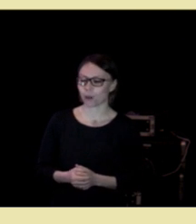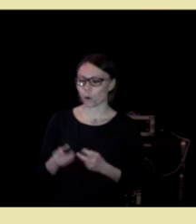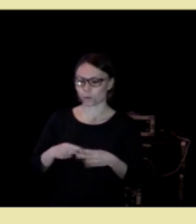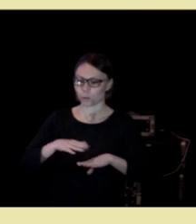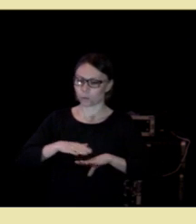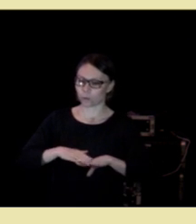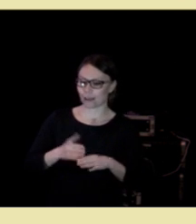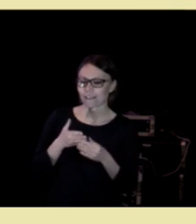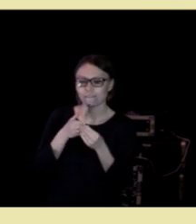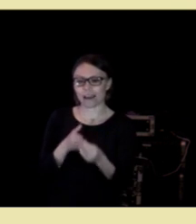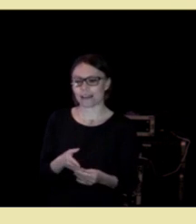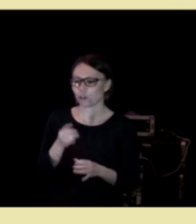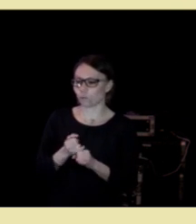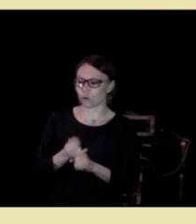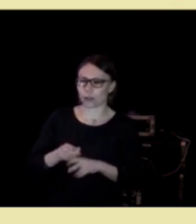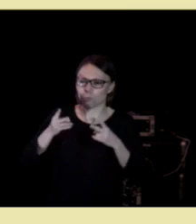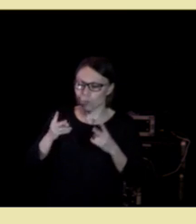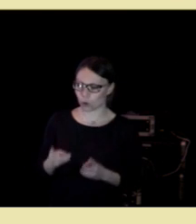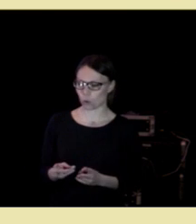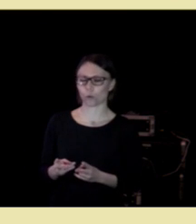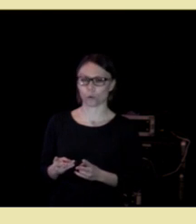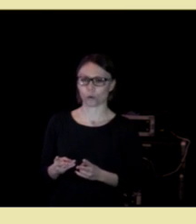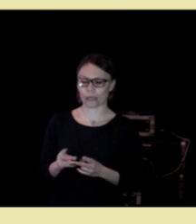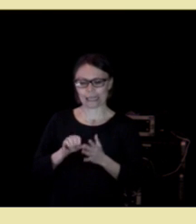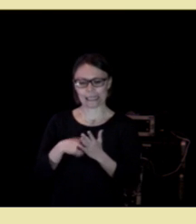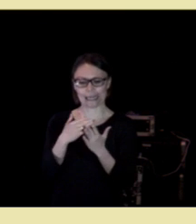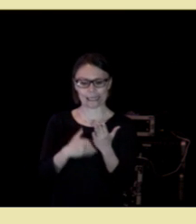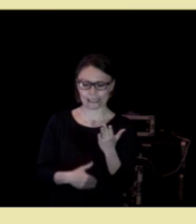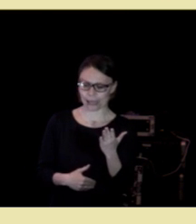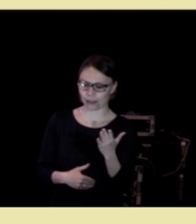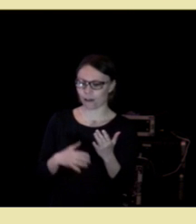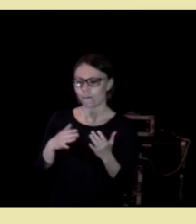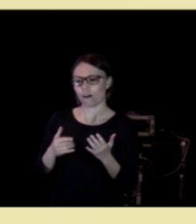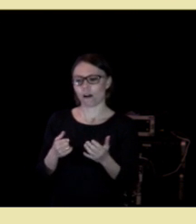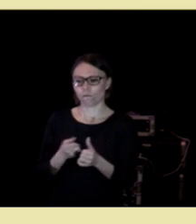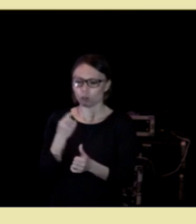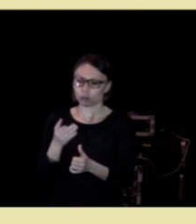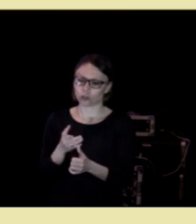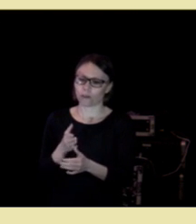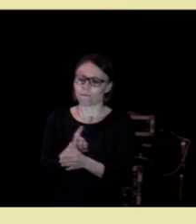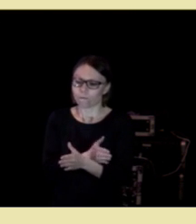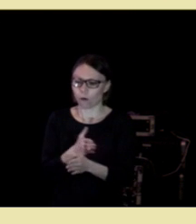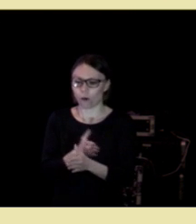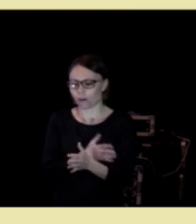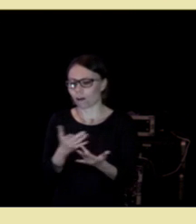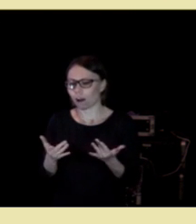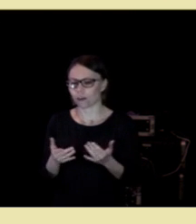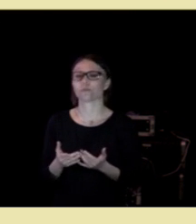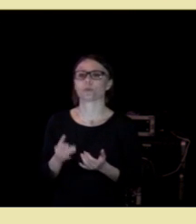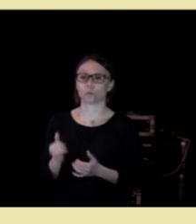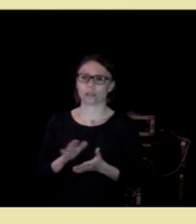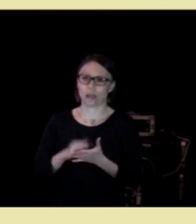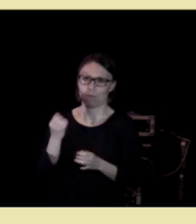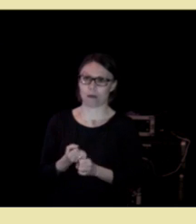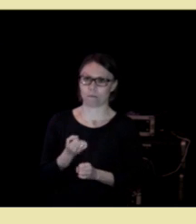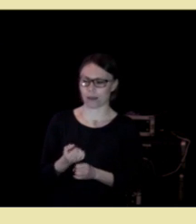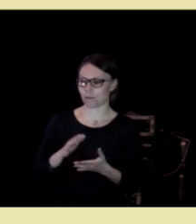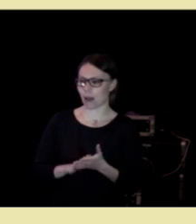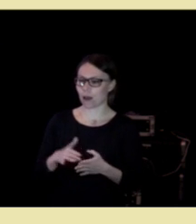en veiledning I hvordan man bruker denne sjekklisten. Hva må ligge foran? Foran ligger samarbeidet